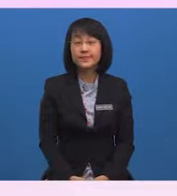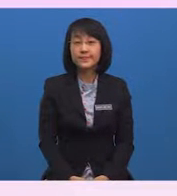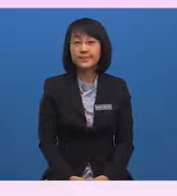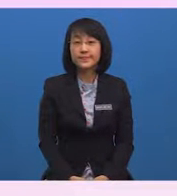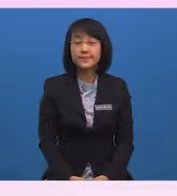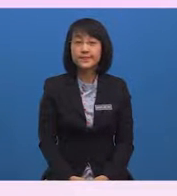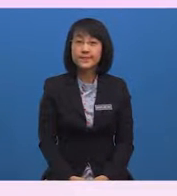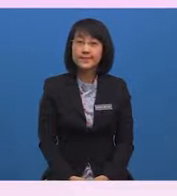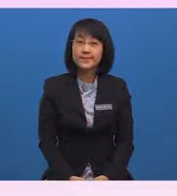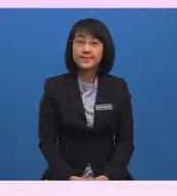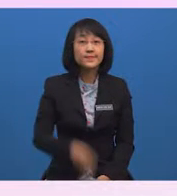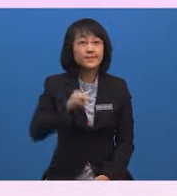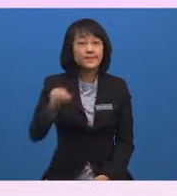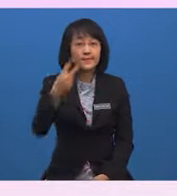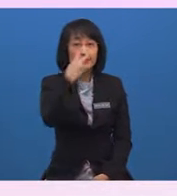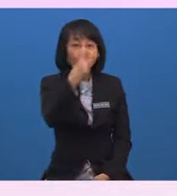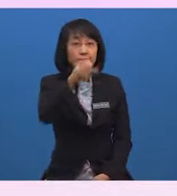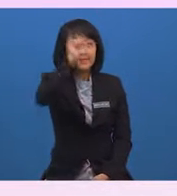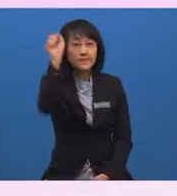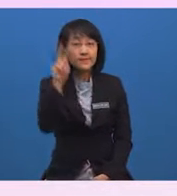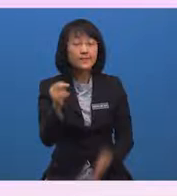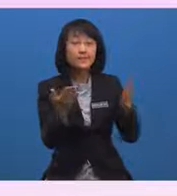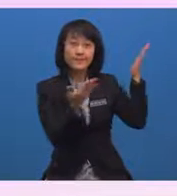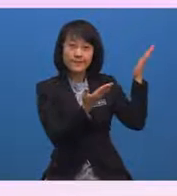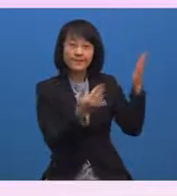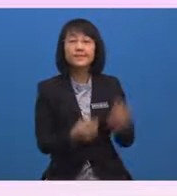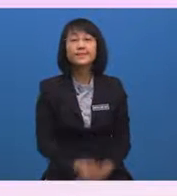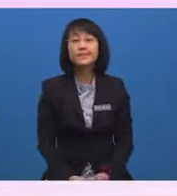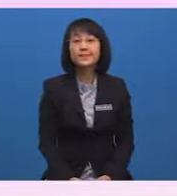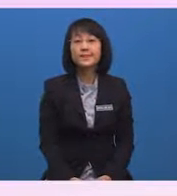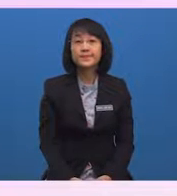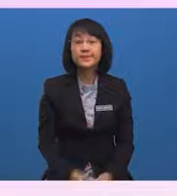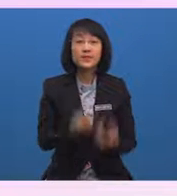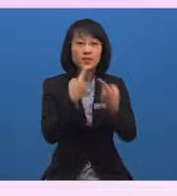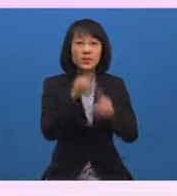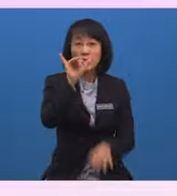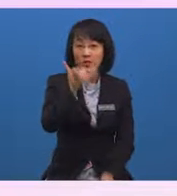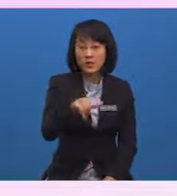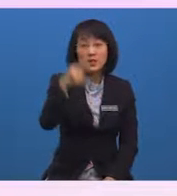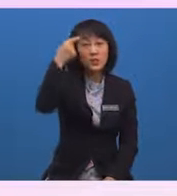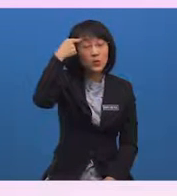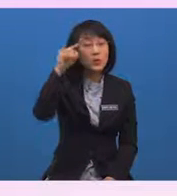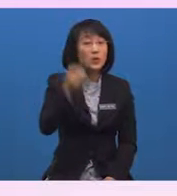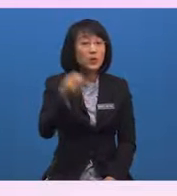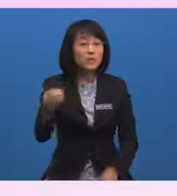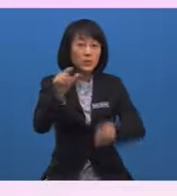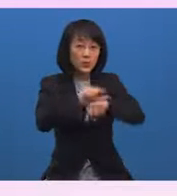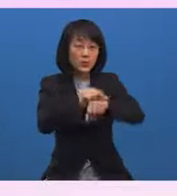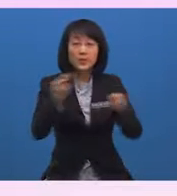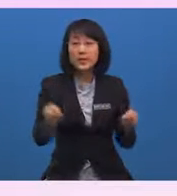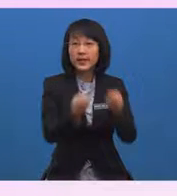lihat soalan yang dipaparkan dan jawab ya bagi objek menggunakan magnet